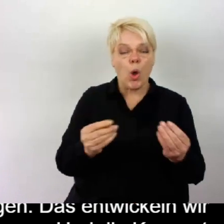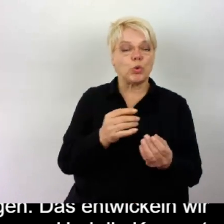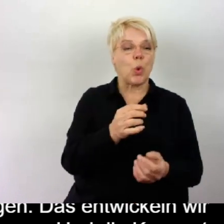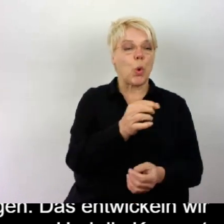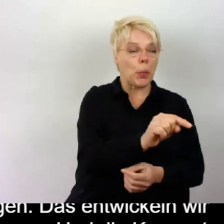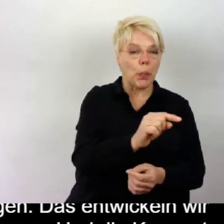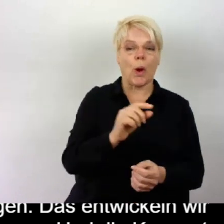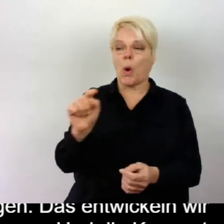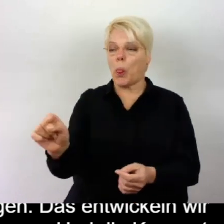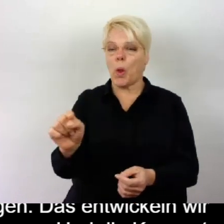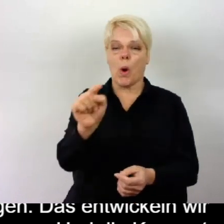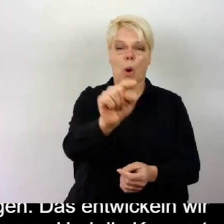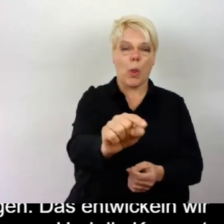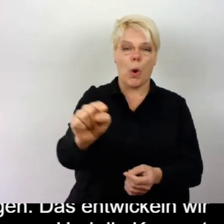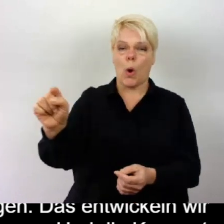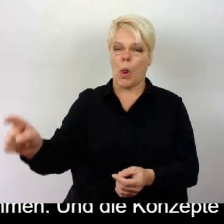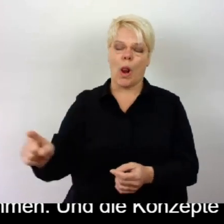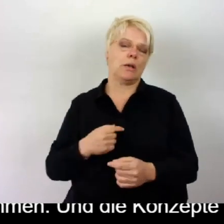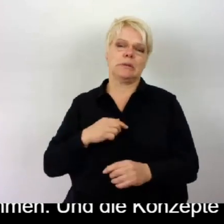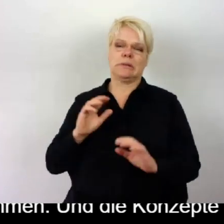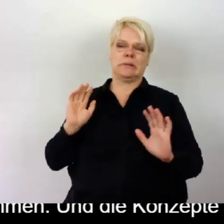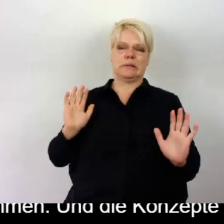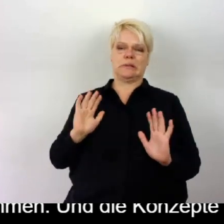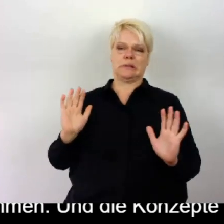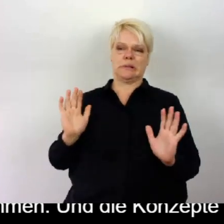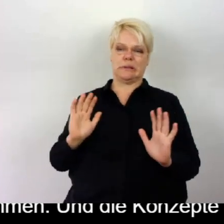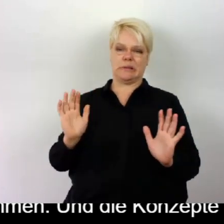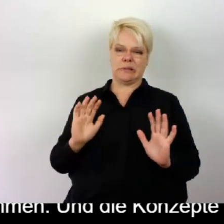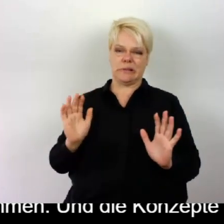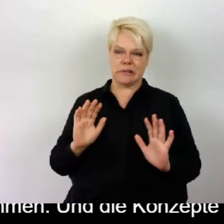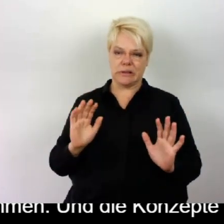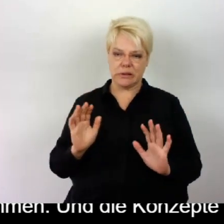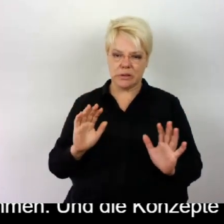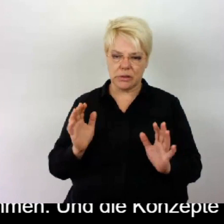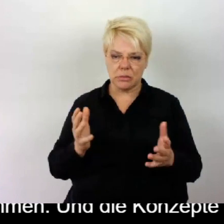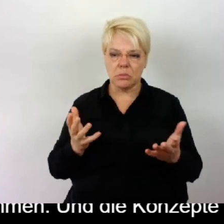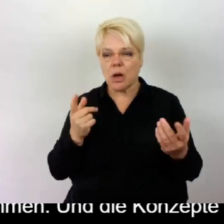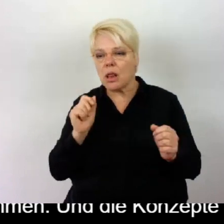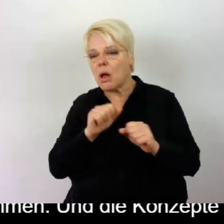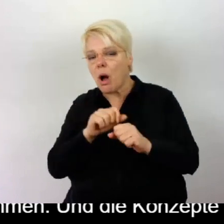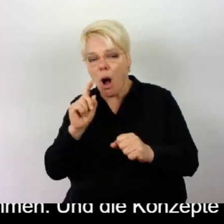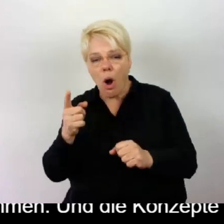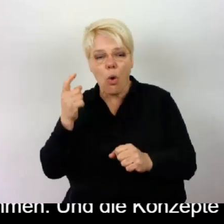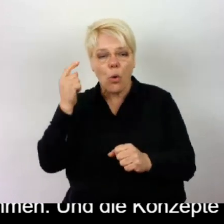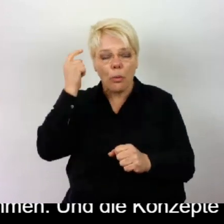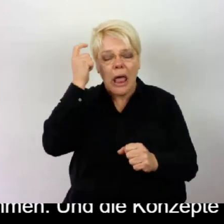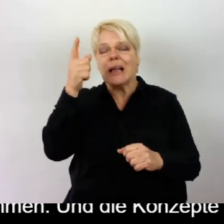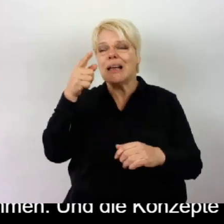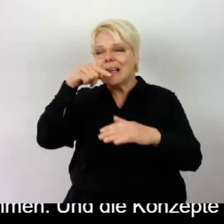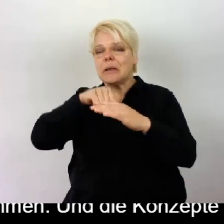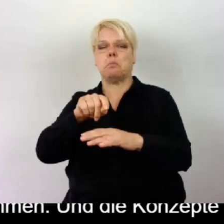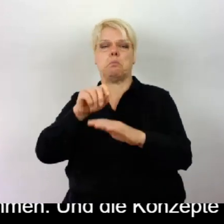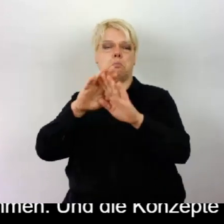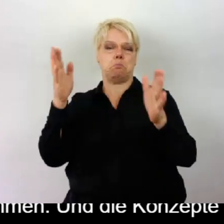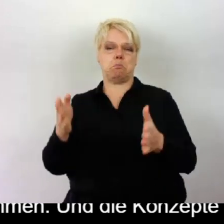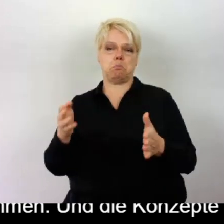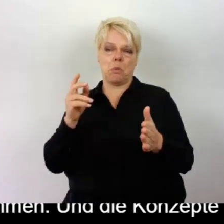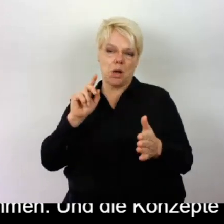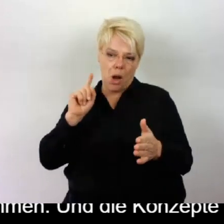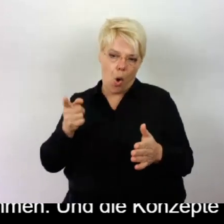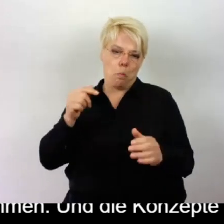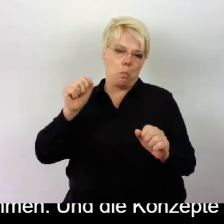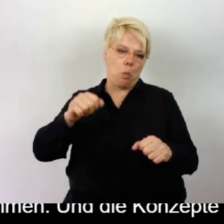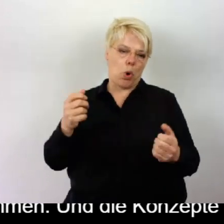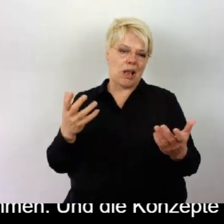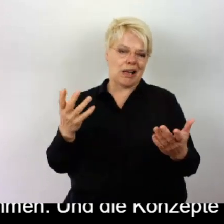nicht gemeint. Also, und es gibt natürlich Spielstätten, wenn ich jetzt Staatsoper oder was nehme, ja, die sind so